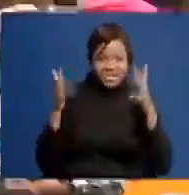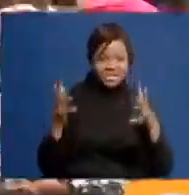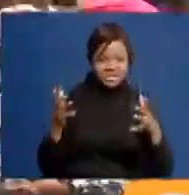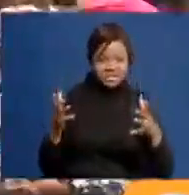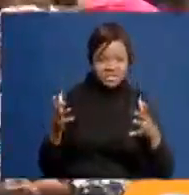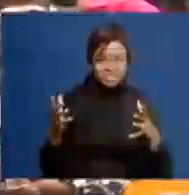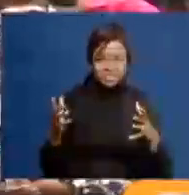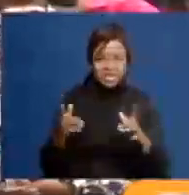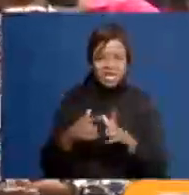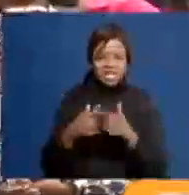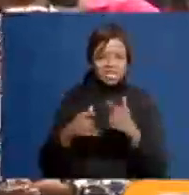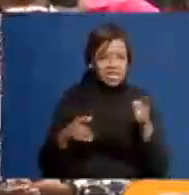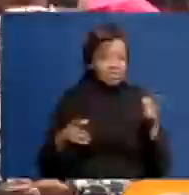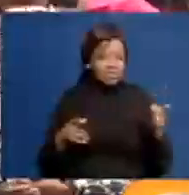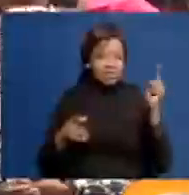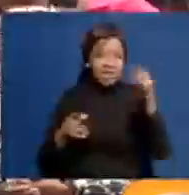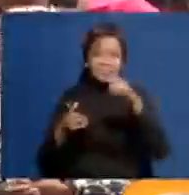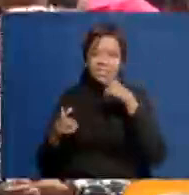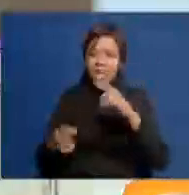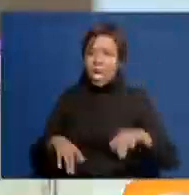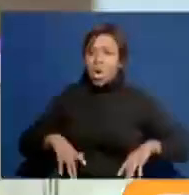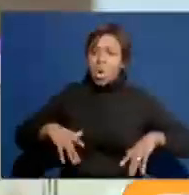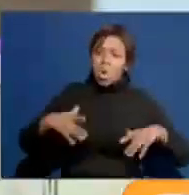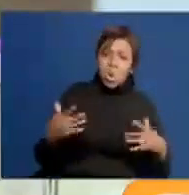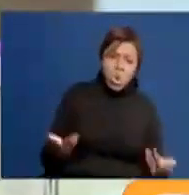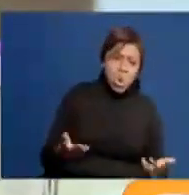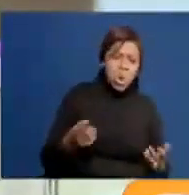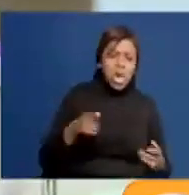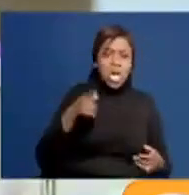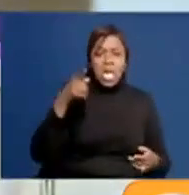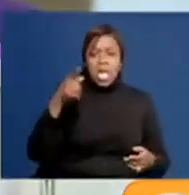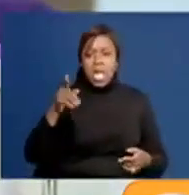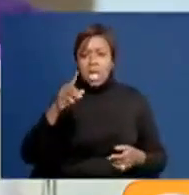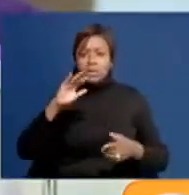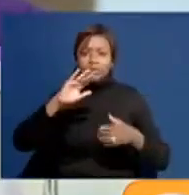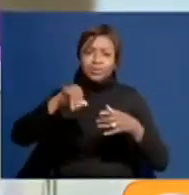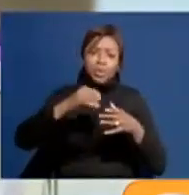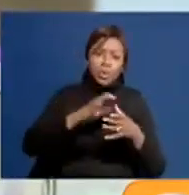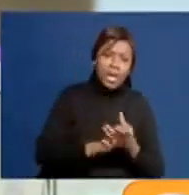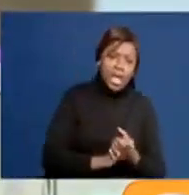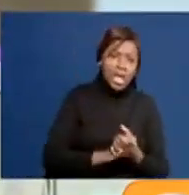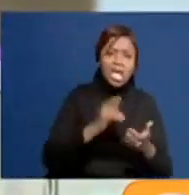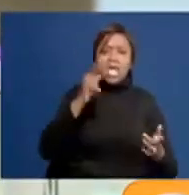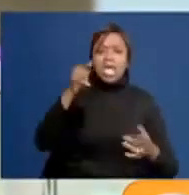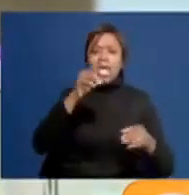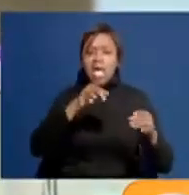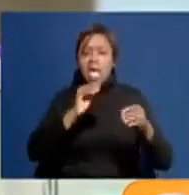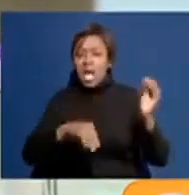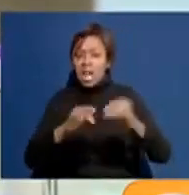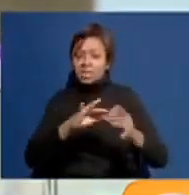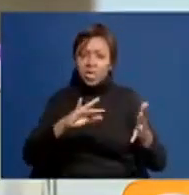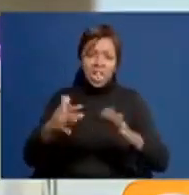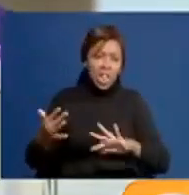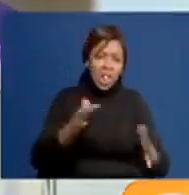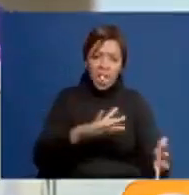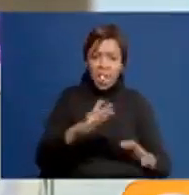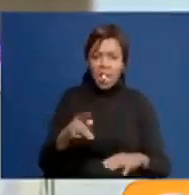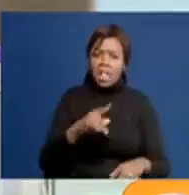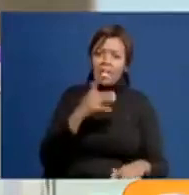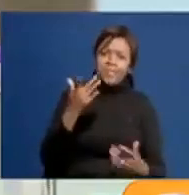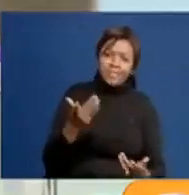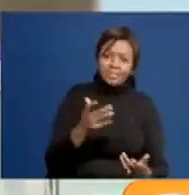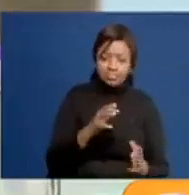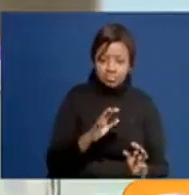Sasa atoka hapa na ruda anasema oh sasa hii mambo ya Jubilee labda hii election ilikuwa namna gani? Baba angalia